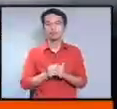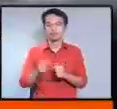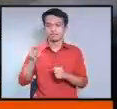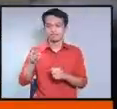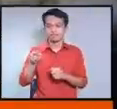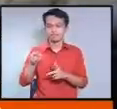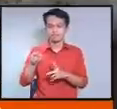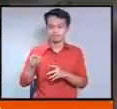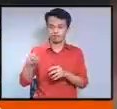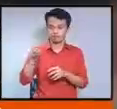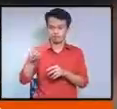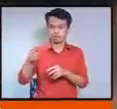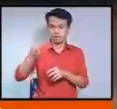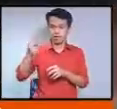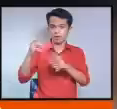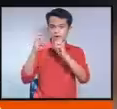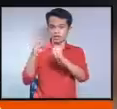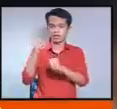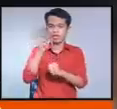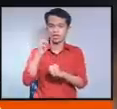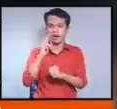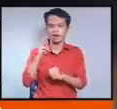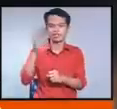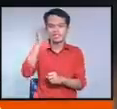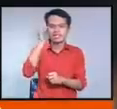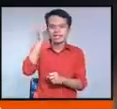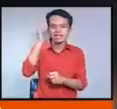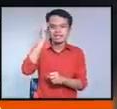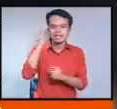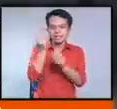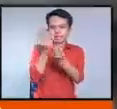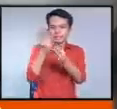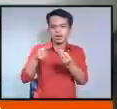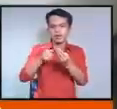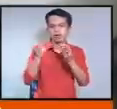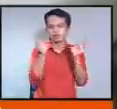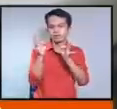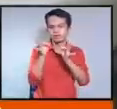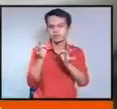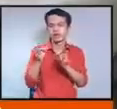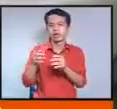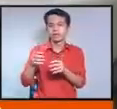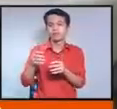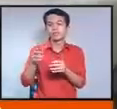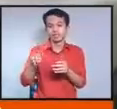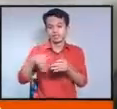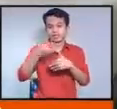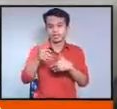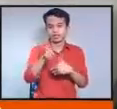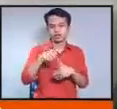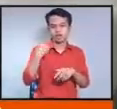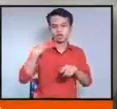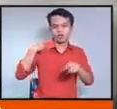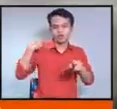Kasunod ng paghingi ni Vice President Leni Robredo ng ilang sensitibong impormasyon sa war on drugs na sinunda ng babala mula sa iba't ibang